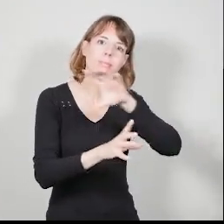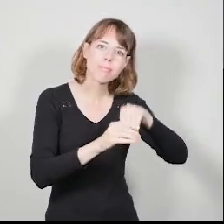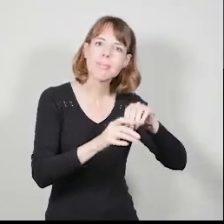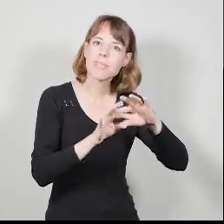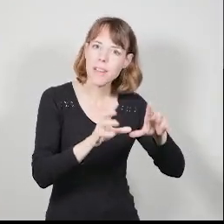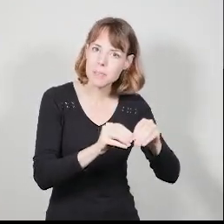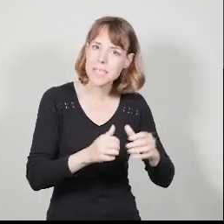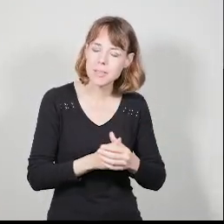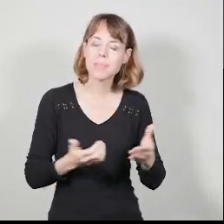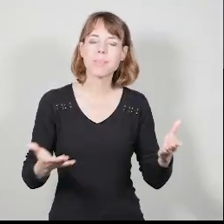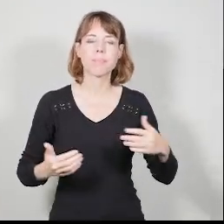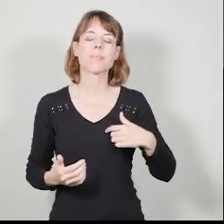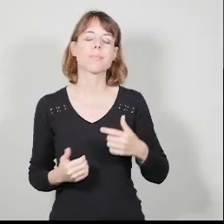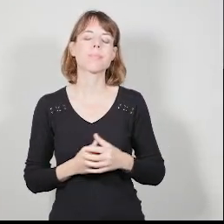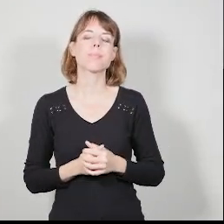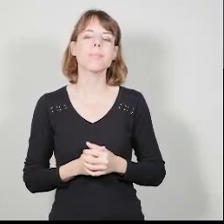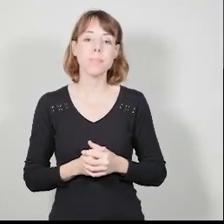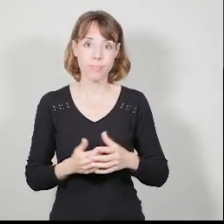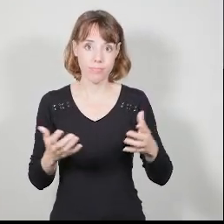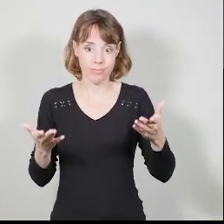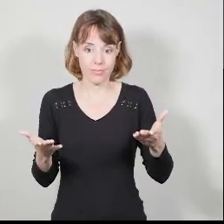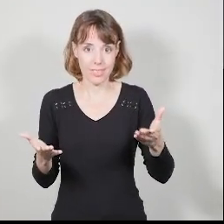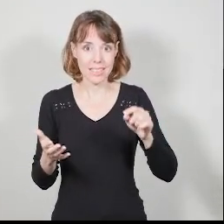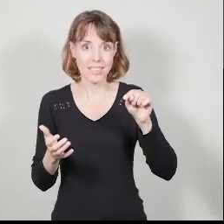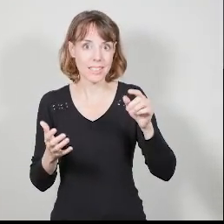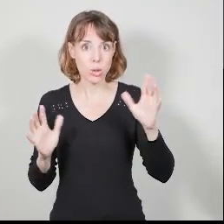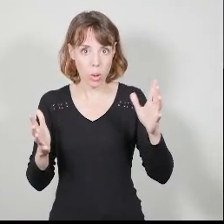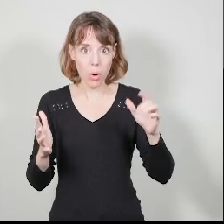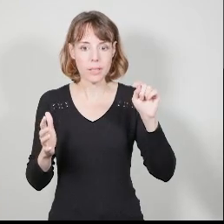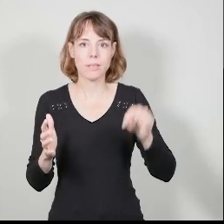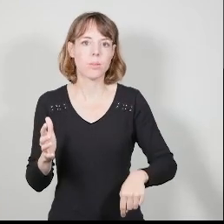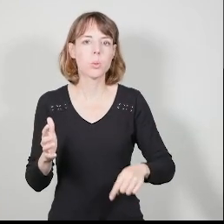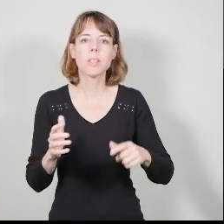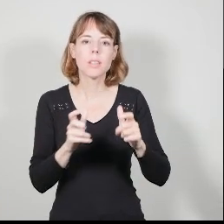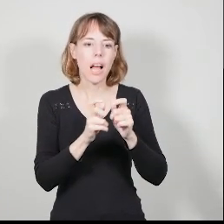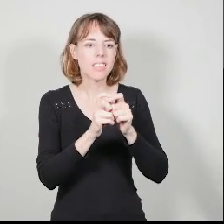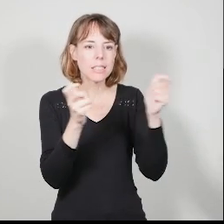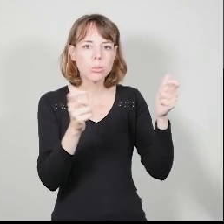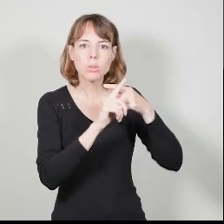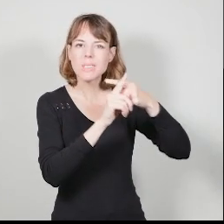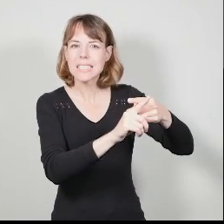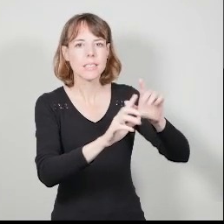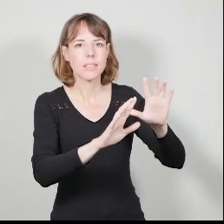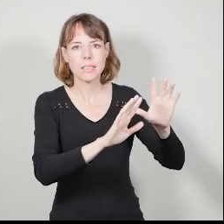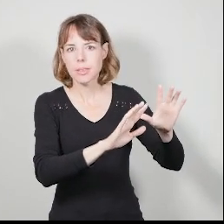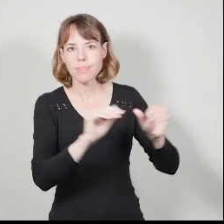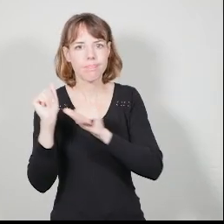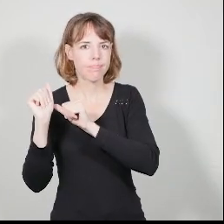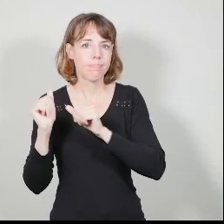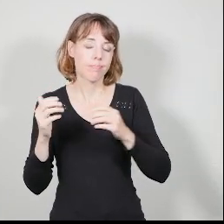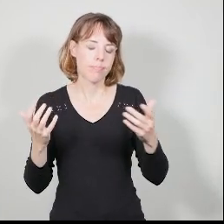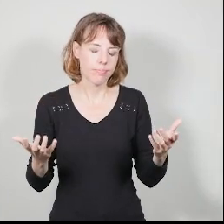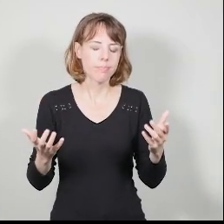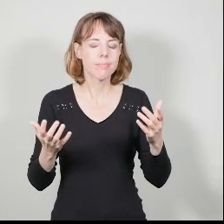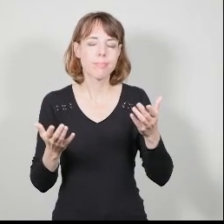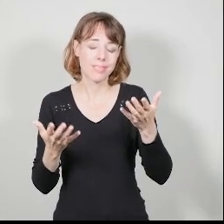la transformation de l'offre suppose d'aller au bout du processus de désinstitutionnalisation. Vous en avez touché un mot, et c'est vrai que le terme peut